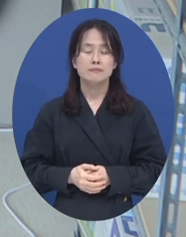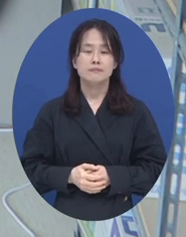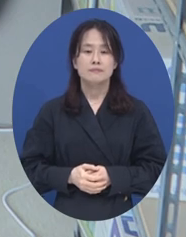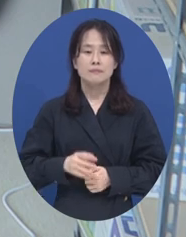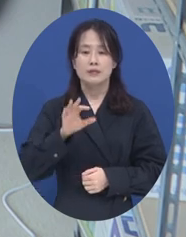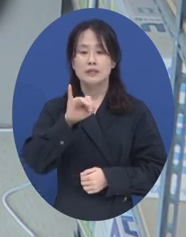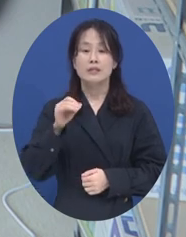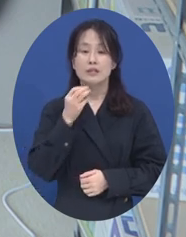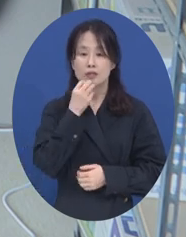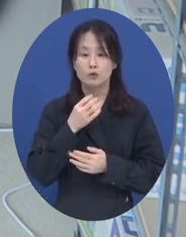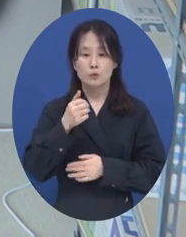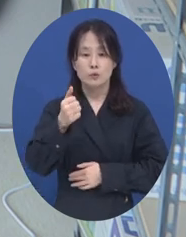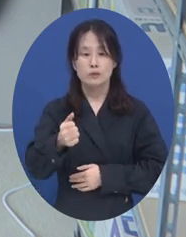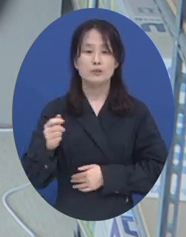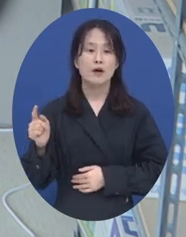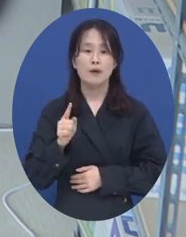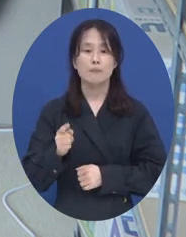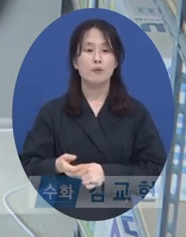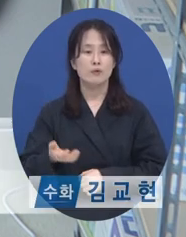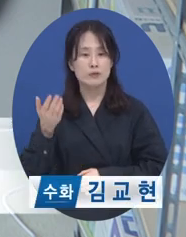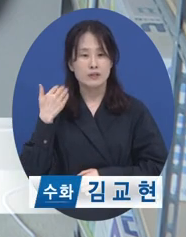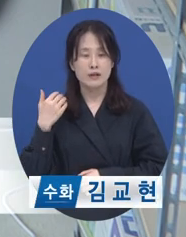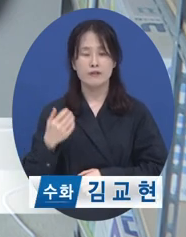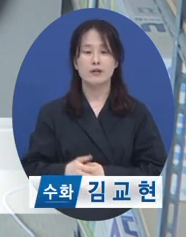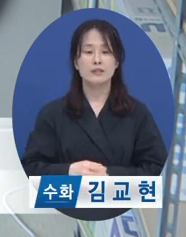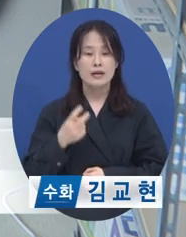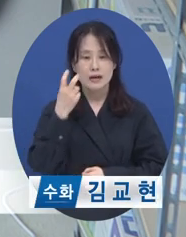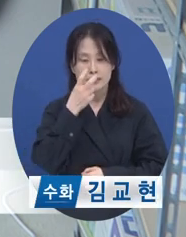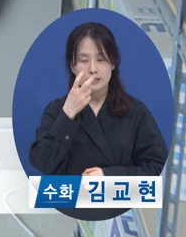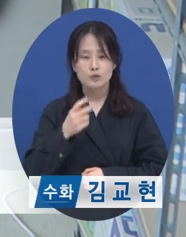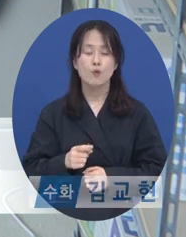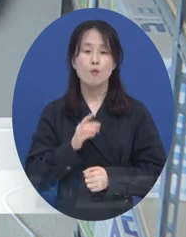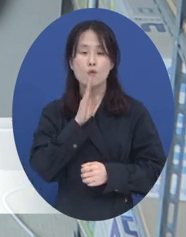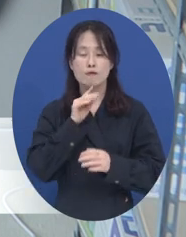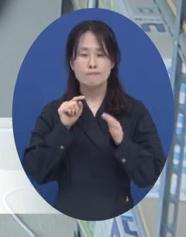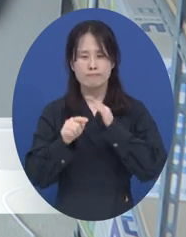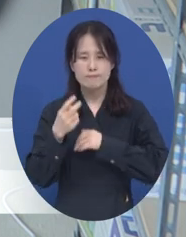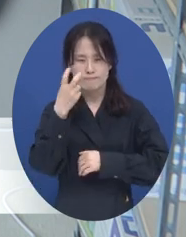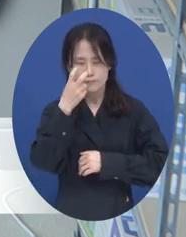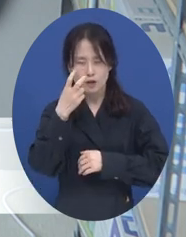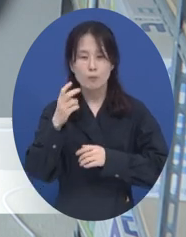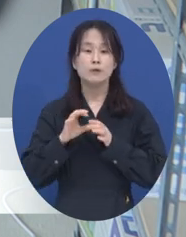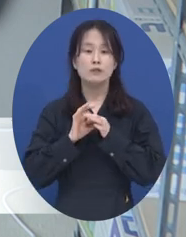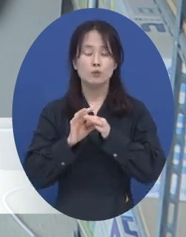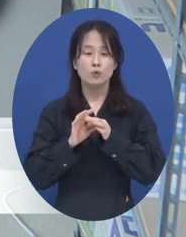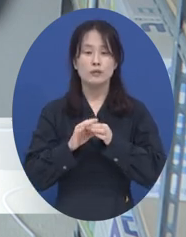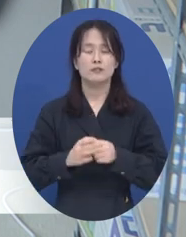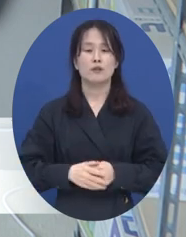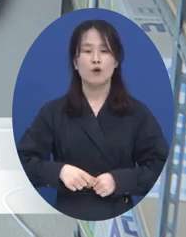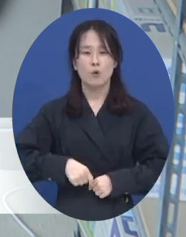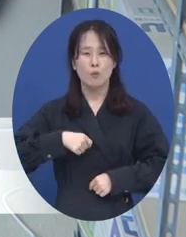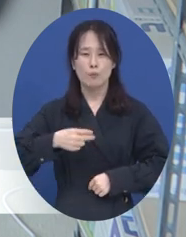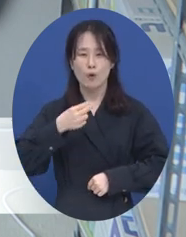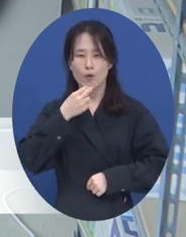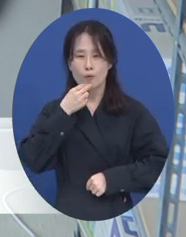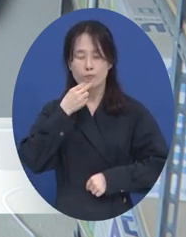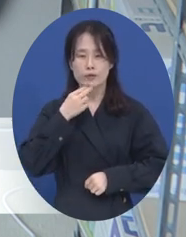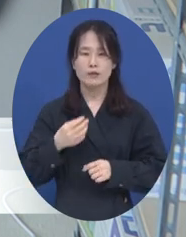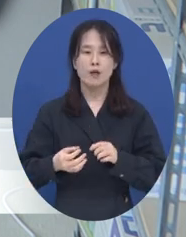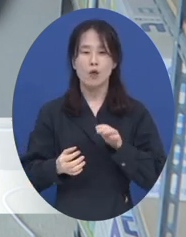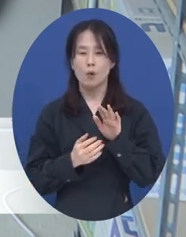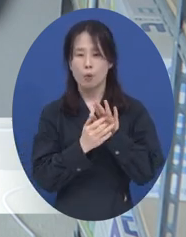이제 변 경기도지사는 과거 사전 단속과 현장점검을 통해 경기도의 불공정 거래가 발붙이지 못하게 하겠다고